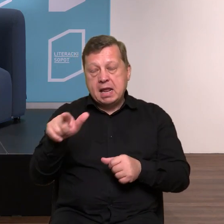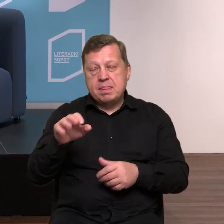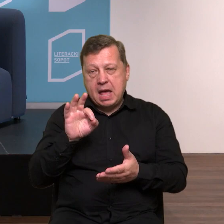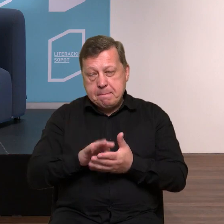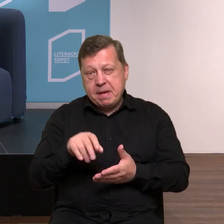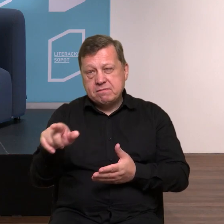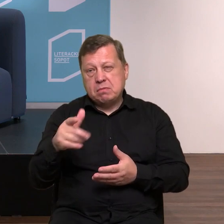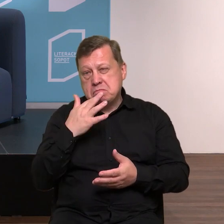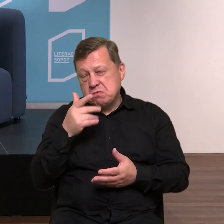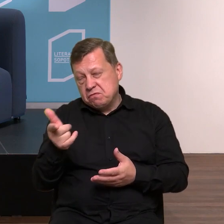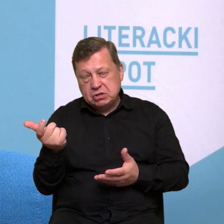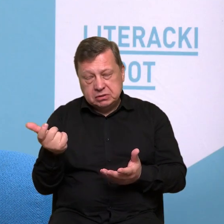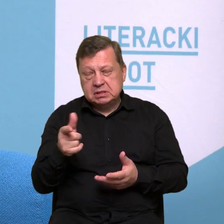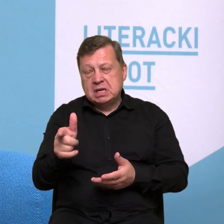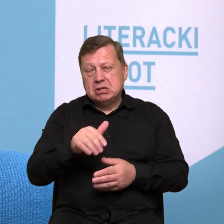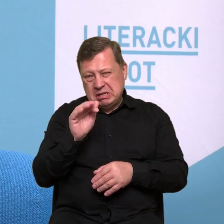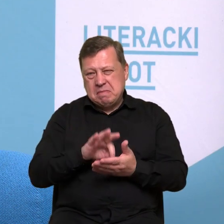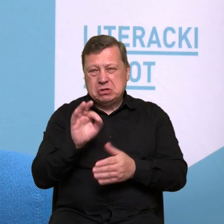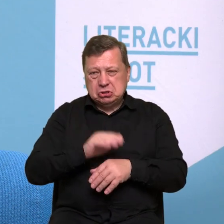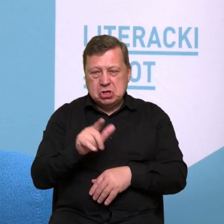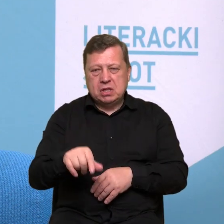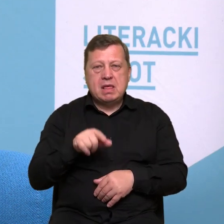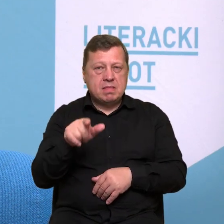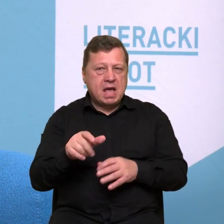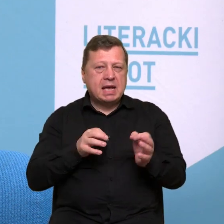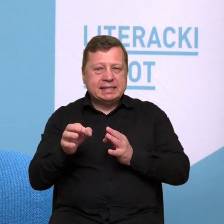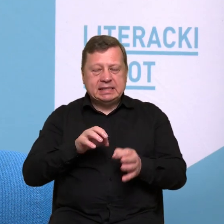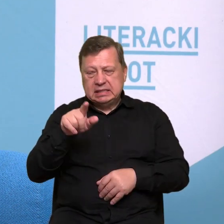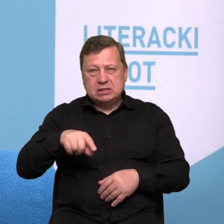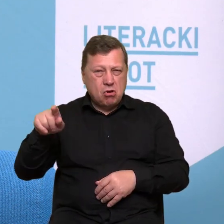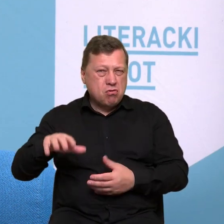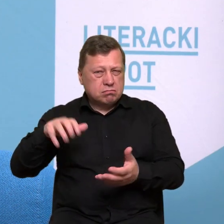zgodzisz się z tym, że te historie, które często są bardzo trudnymi